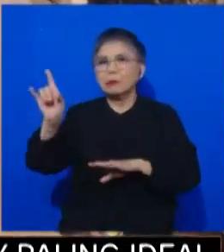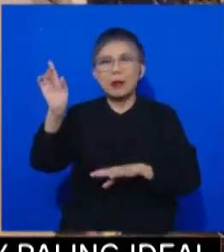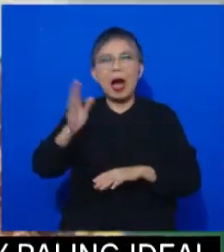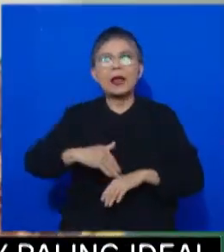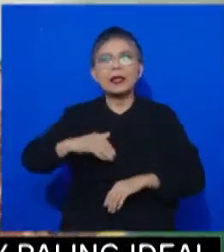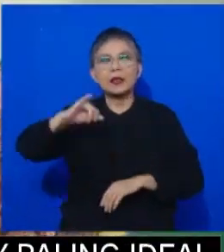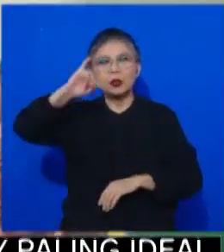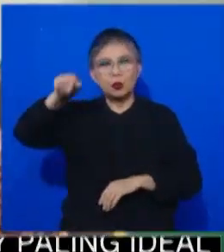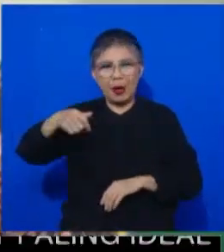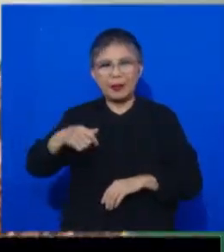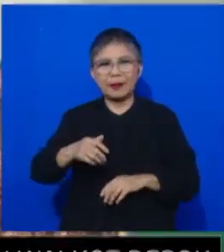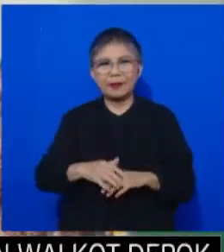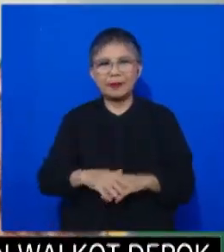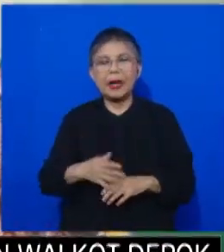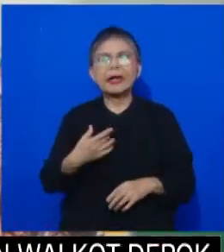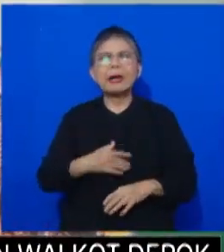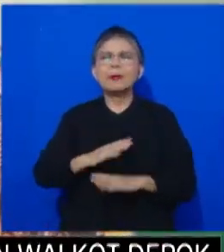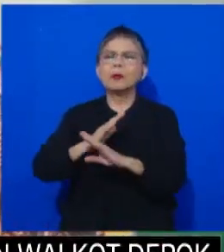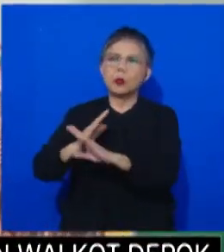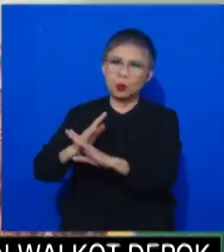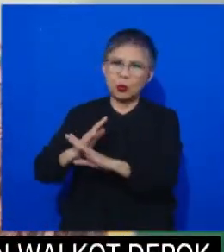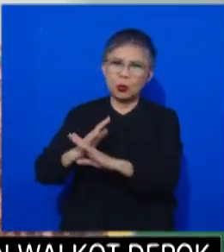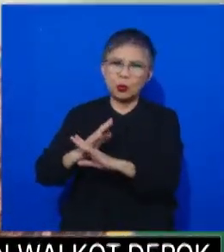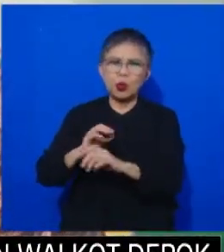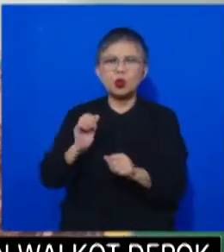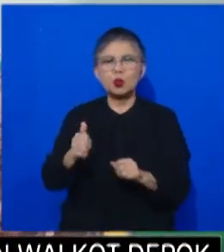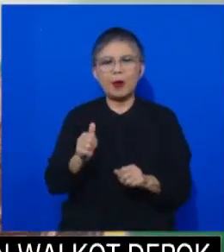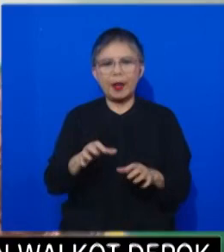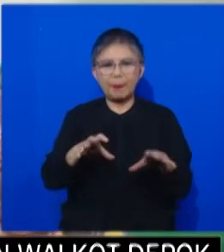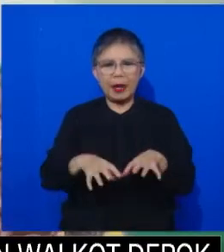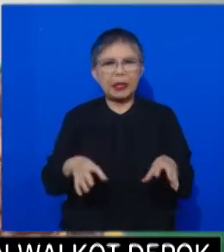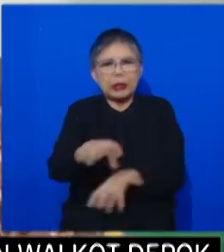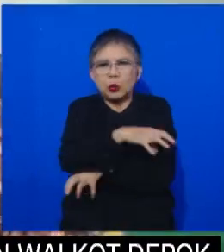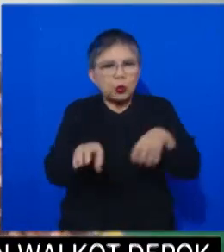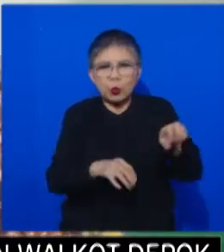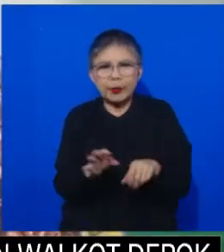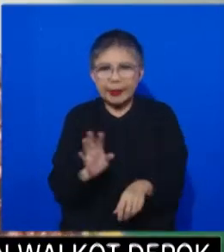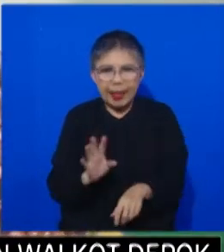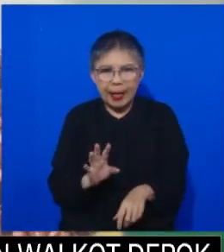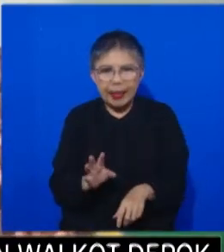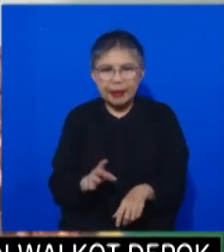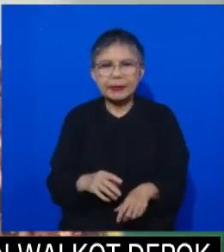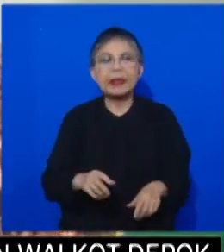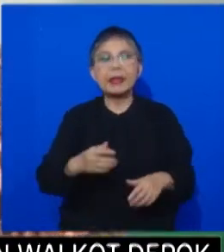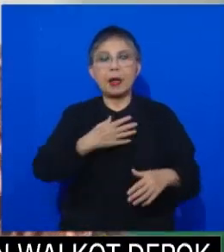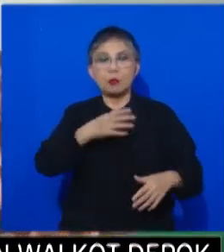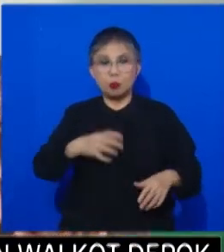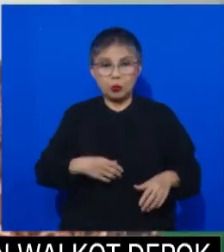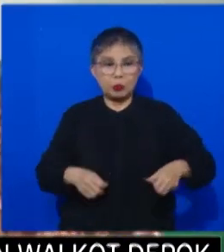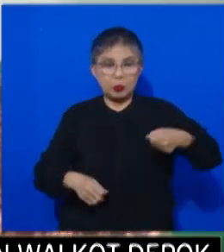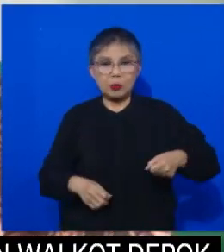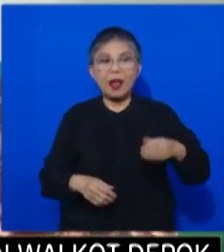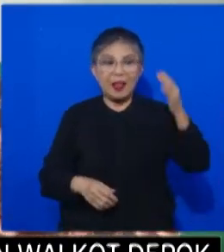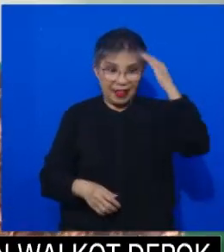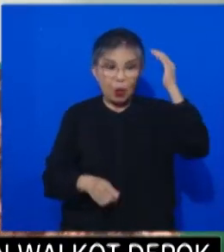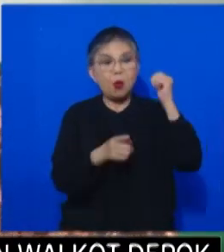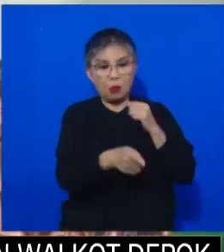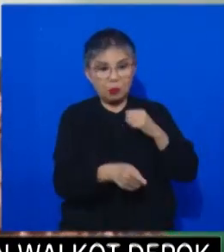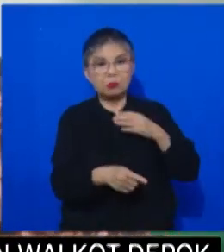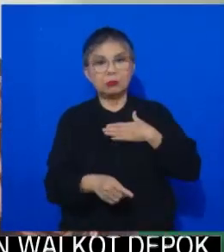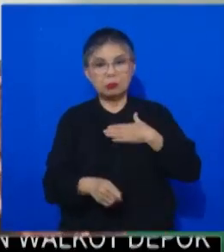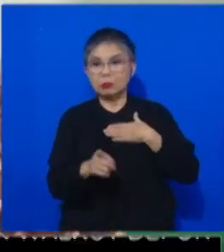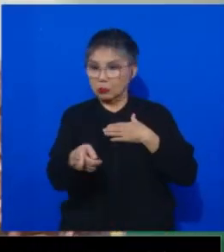Bisa mengadakan antisipasi sendiri-sendiri, toh itu nanti mengenal apa bawaannya